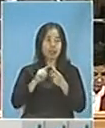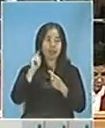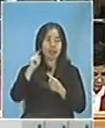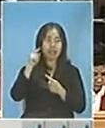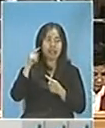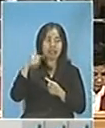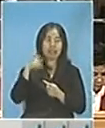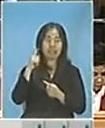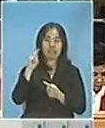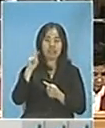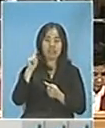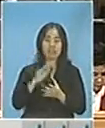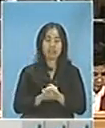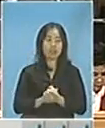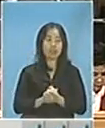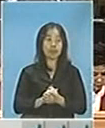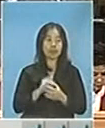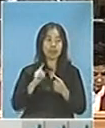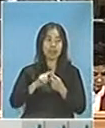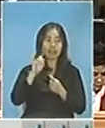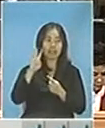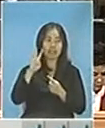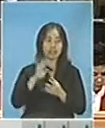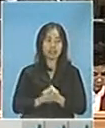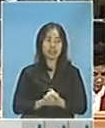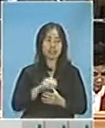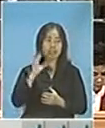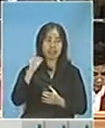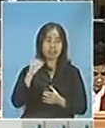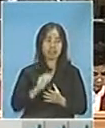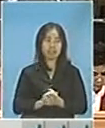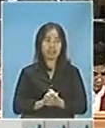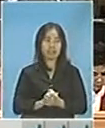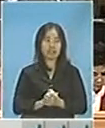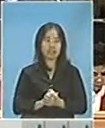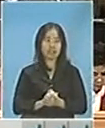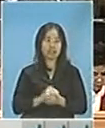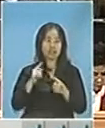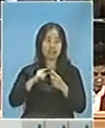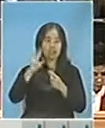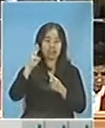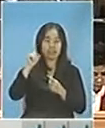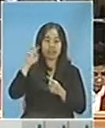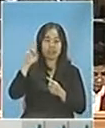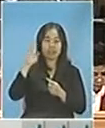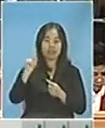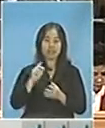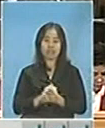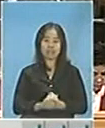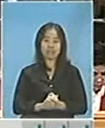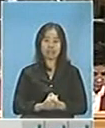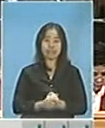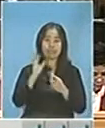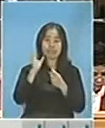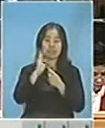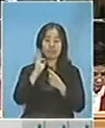รศักดิ์บวรโน 4. นางสาวกนกวลีชูชัยยะ 5. นายพัชรดมลิมปิดเถียน 6.